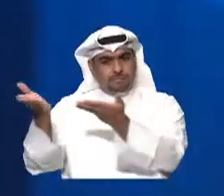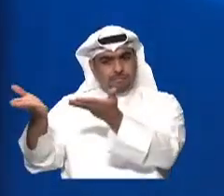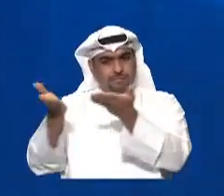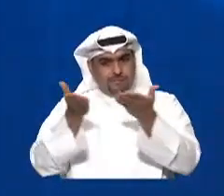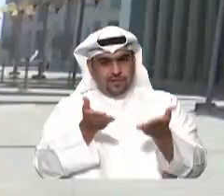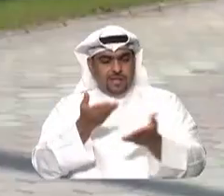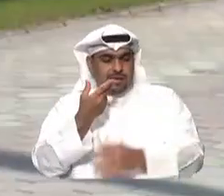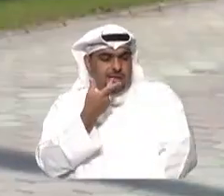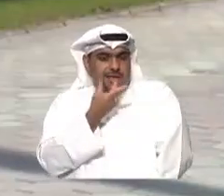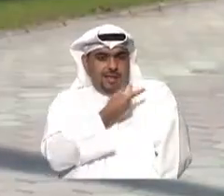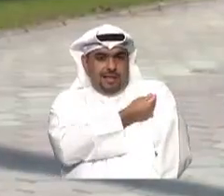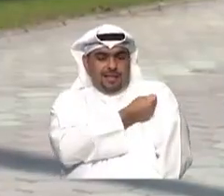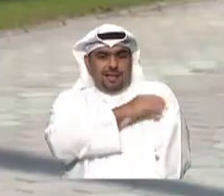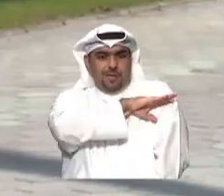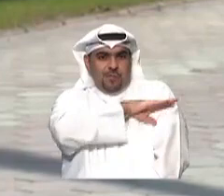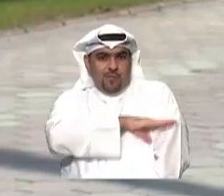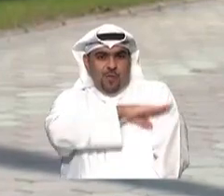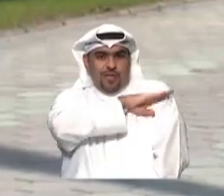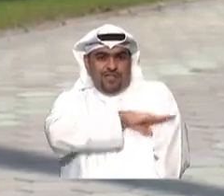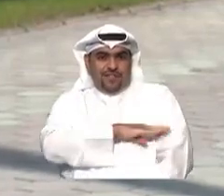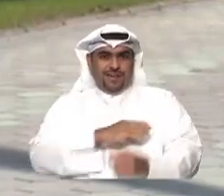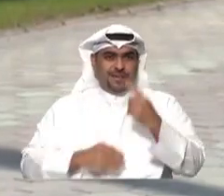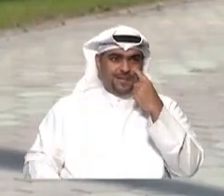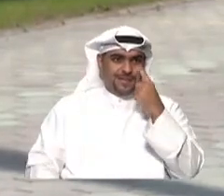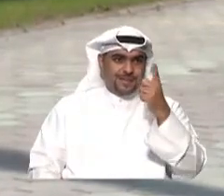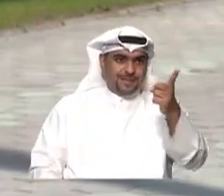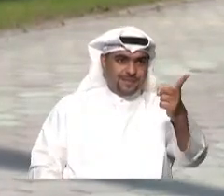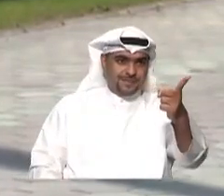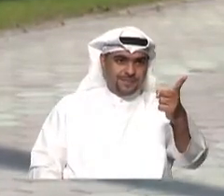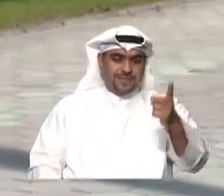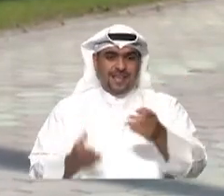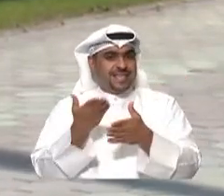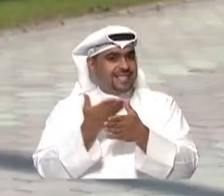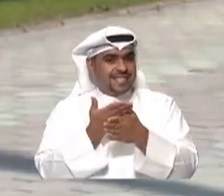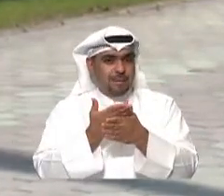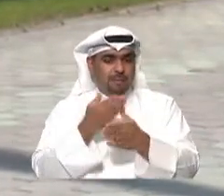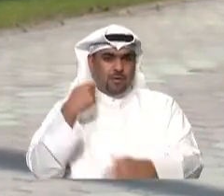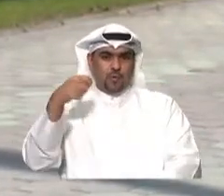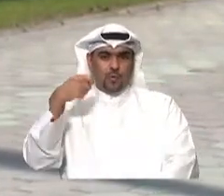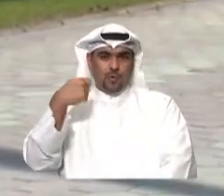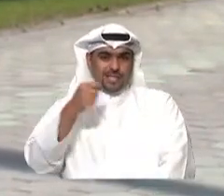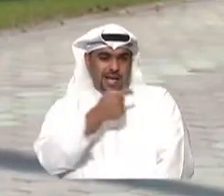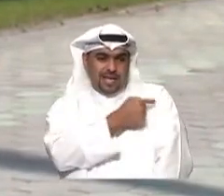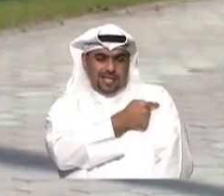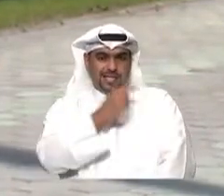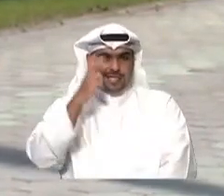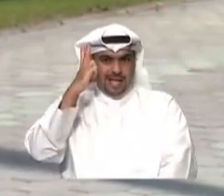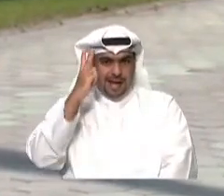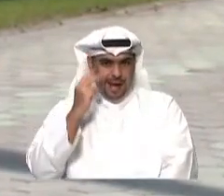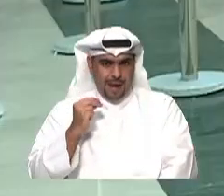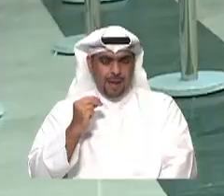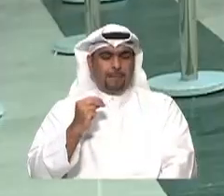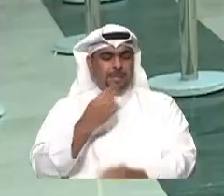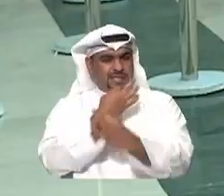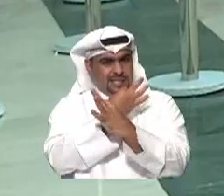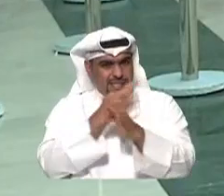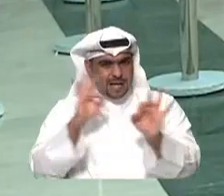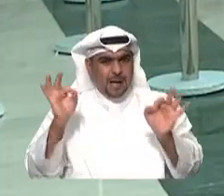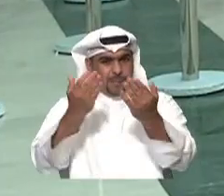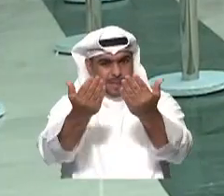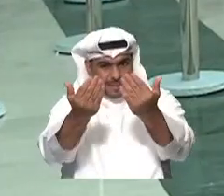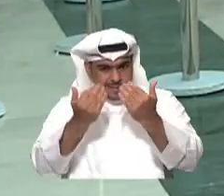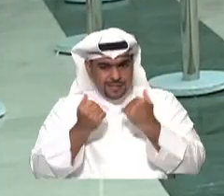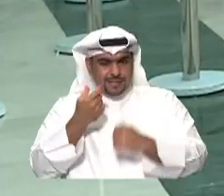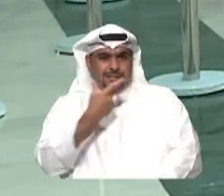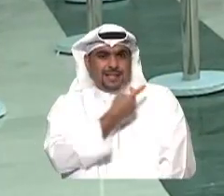إطار حرص وزارة الصحة على التوسع في تقديم خدمة التطعيم ضد الفيروس. تصل القدرة الاستيعابية للمركز الجديد